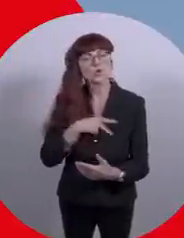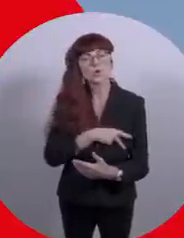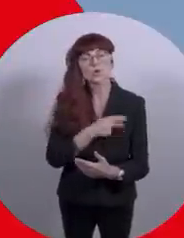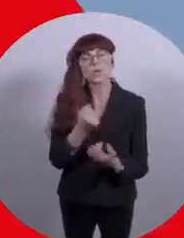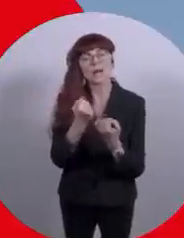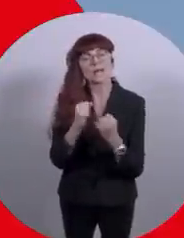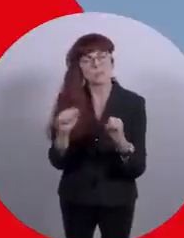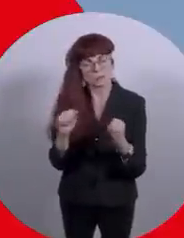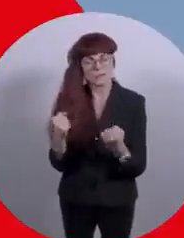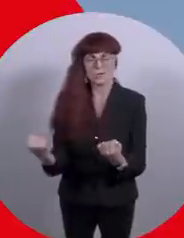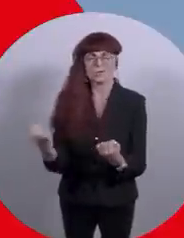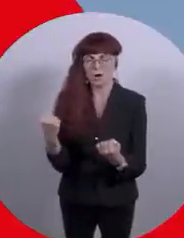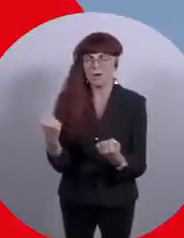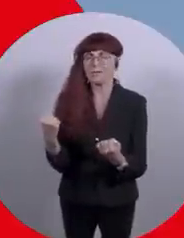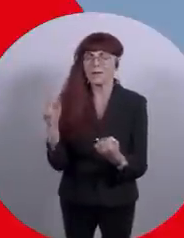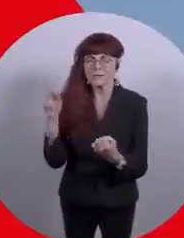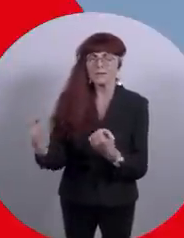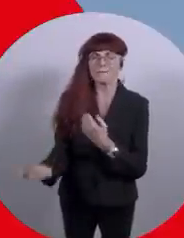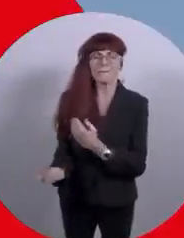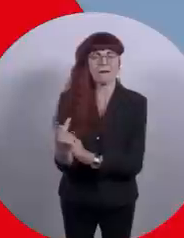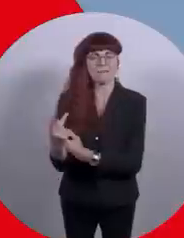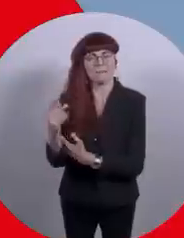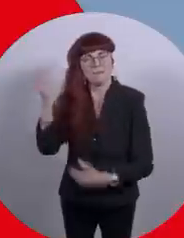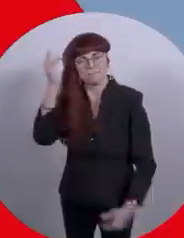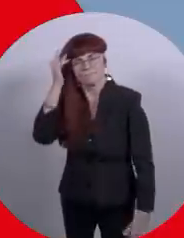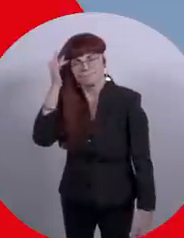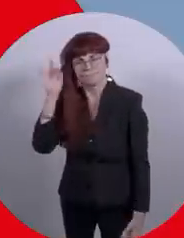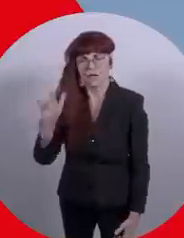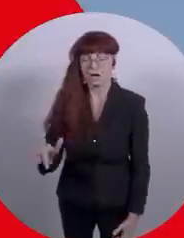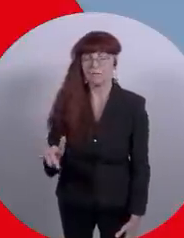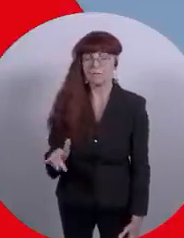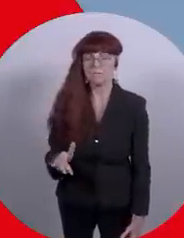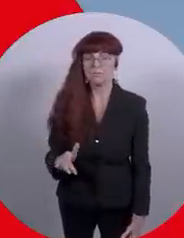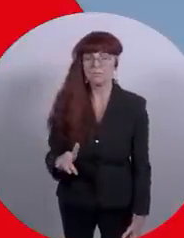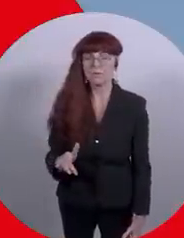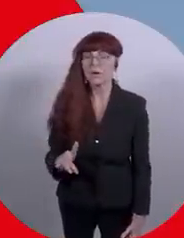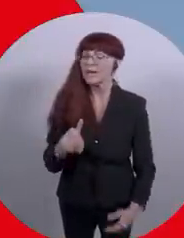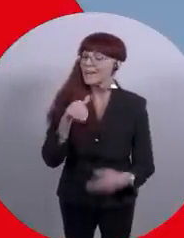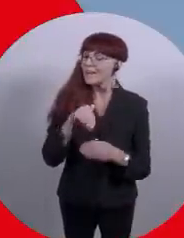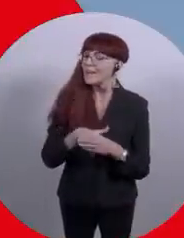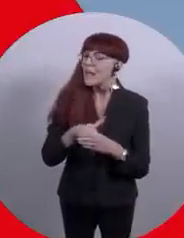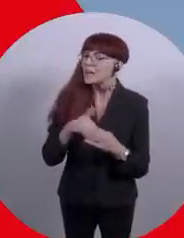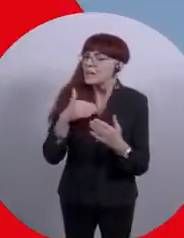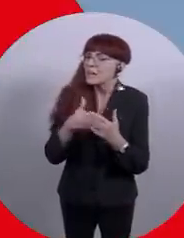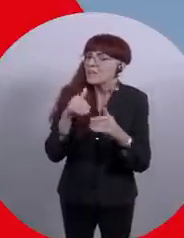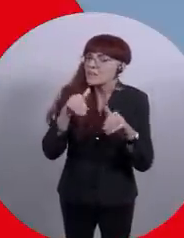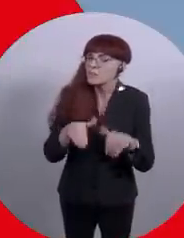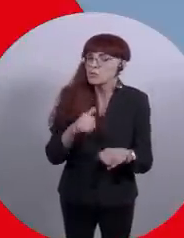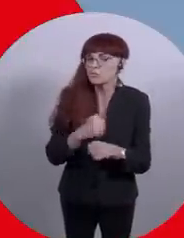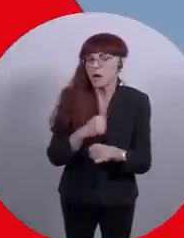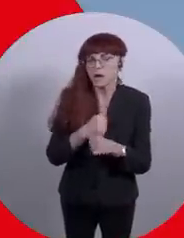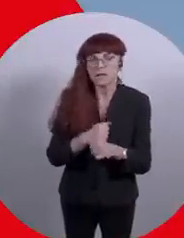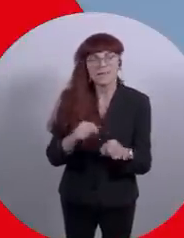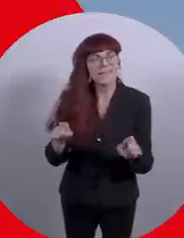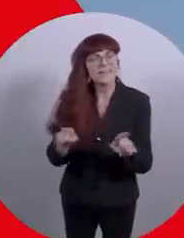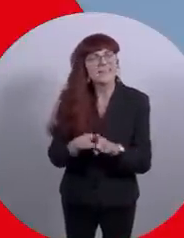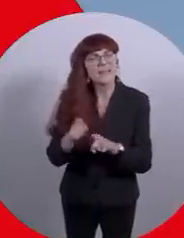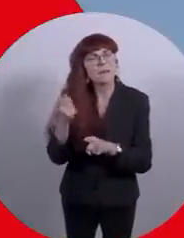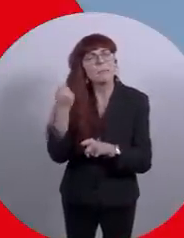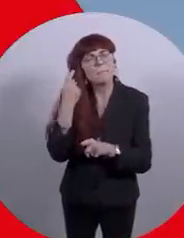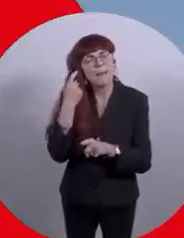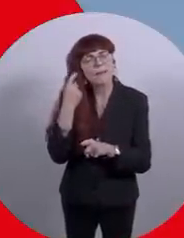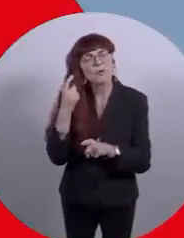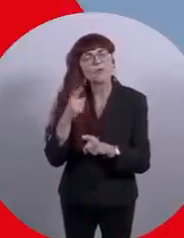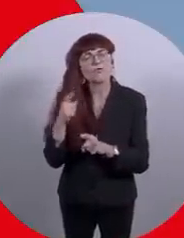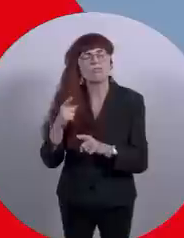Position zu dem was merkt man den inhaltlich tun ich teile das mit Andy Pablo ich glaube da